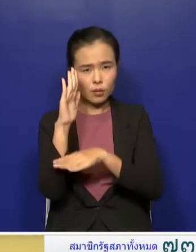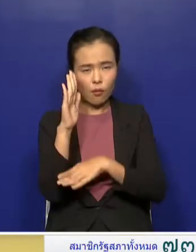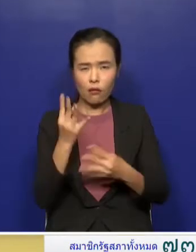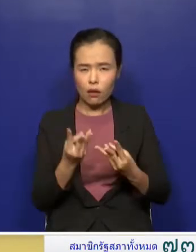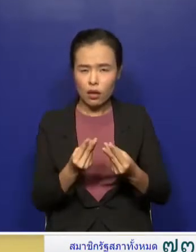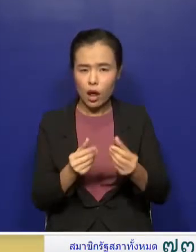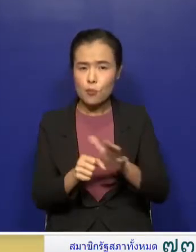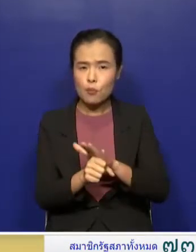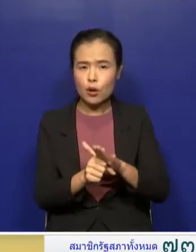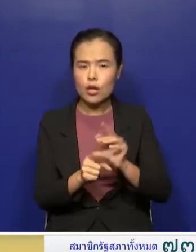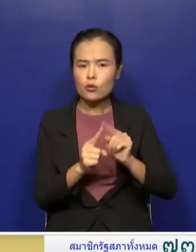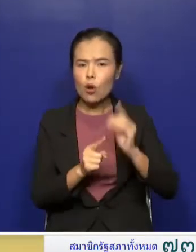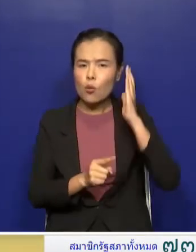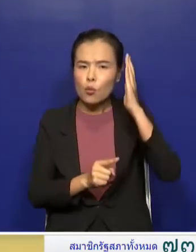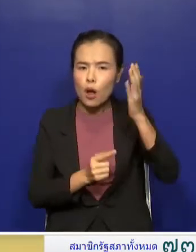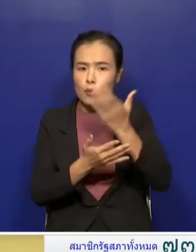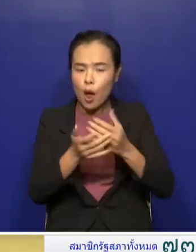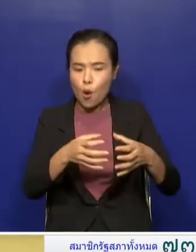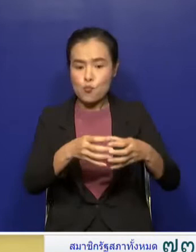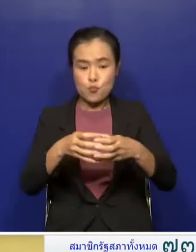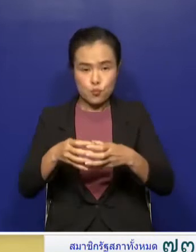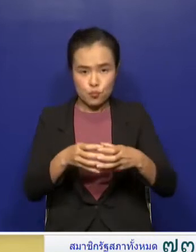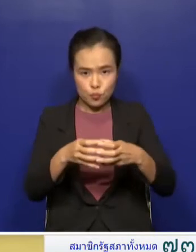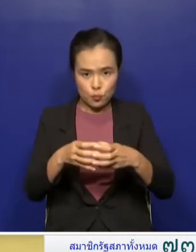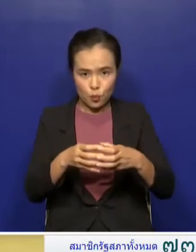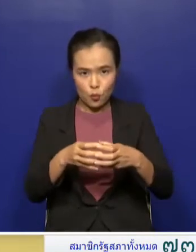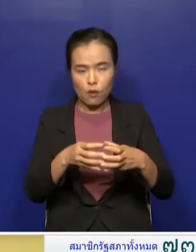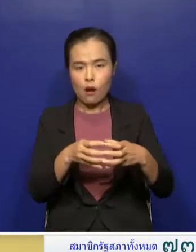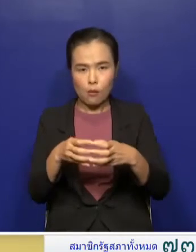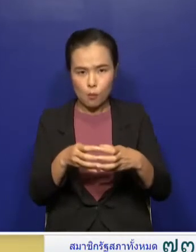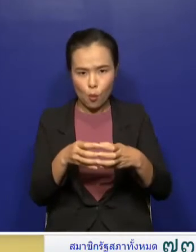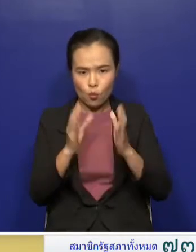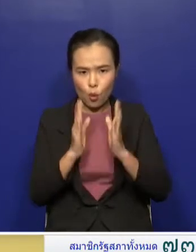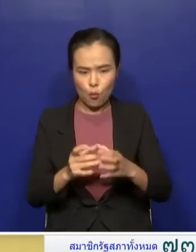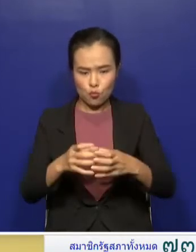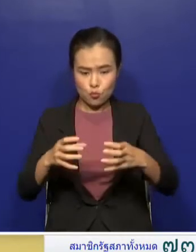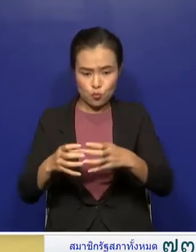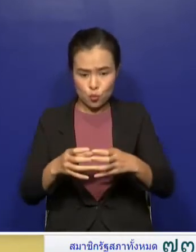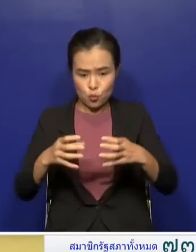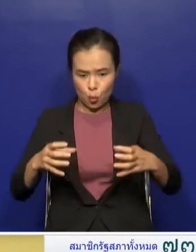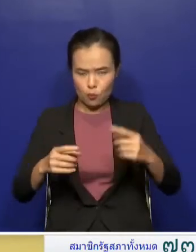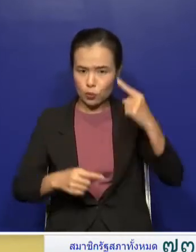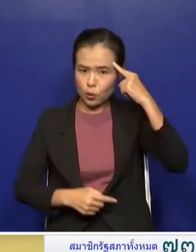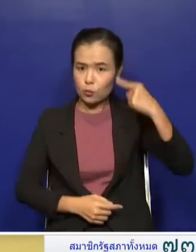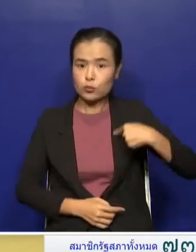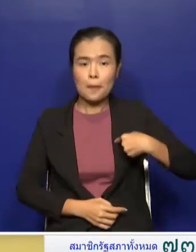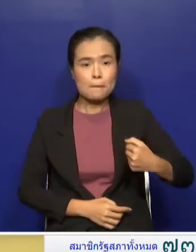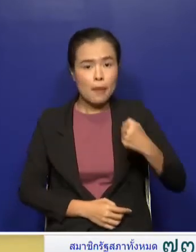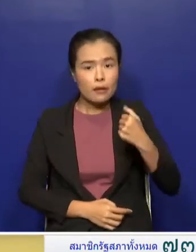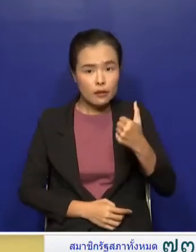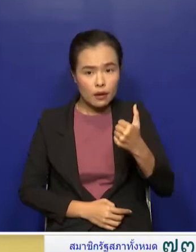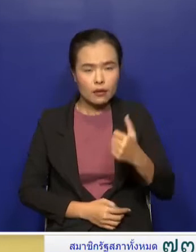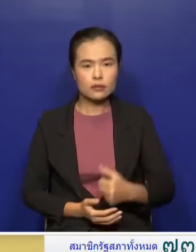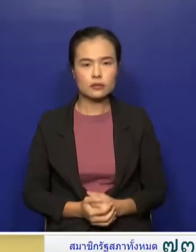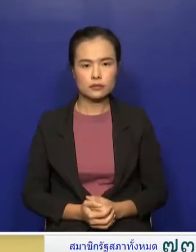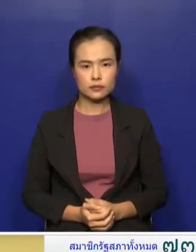เพียงพอที่จะถือว่าเป็นวิจารญาณหมู่วิจารญาณที่ด้วยคนหมู่มากพอที่จะเกิดความมั่นใจได้หรือเปล่าผม